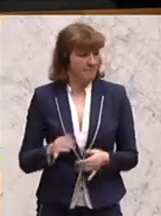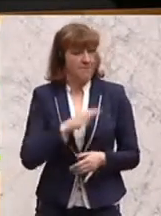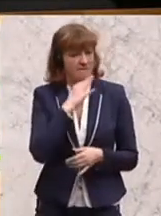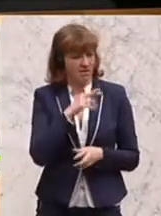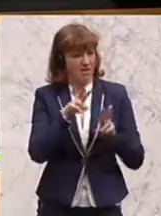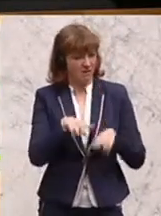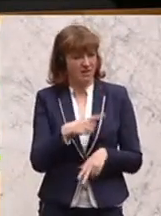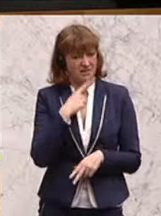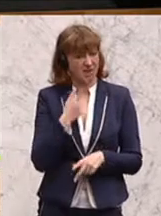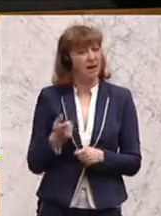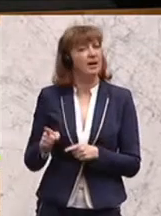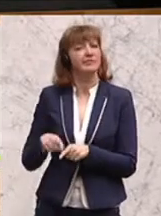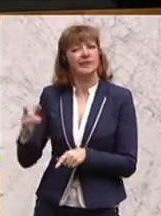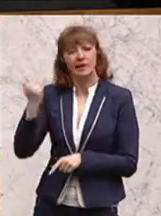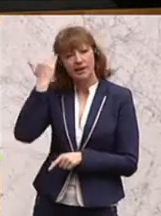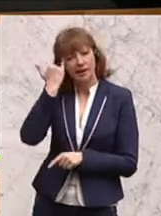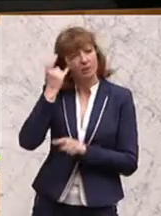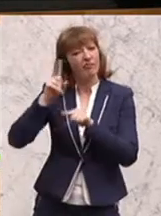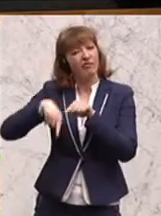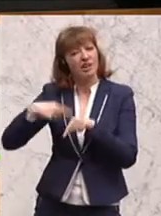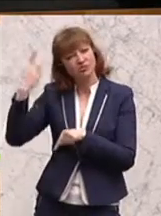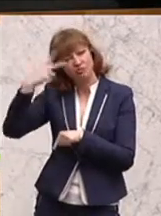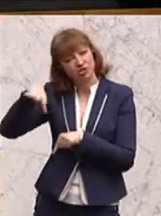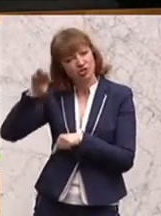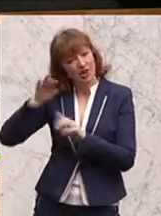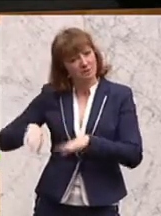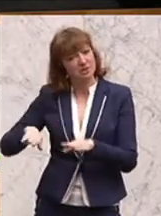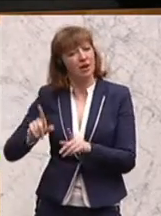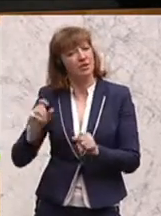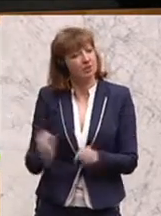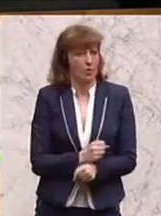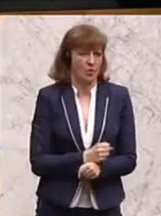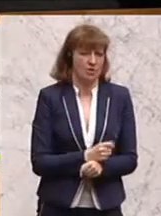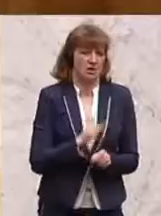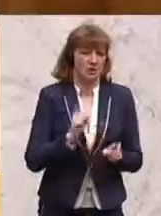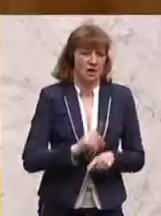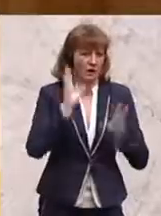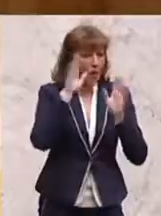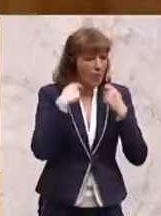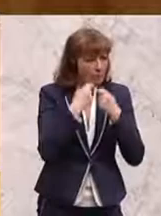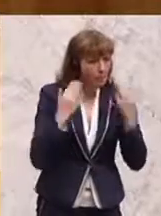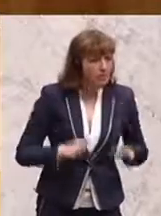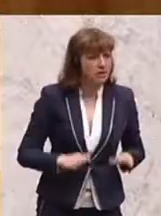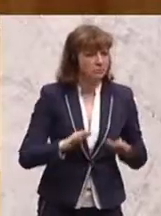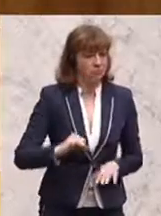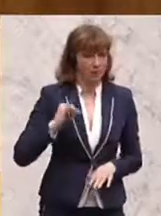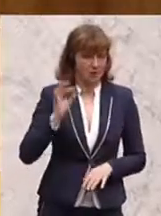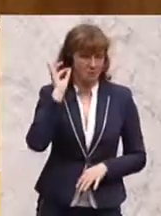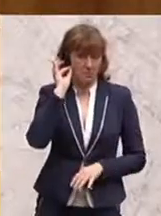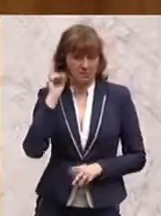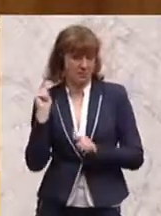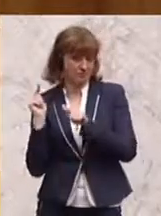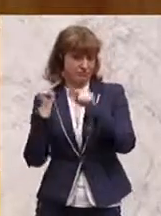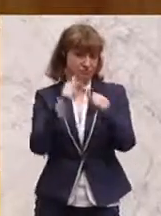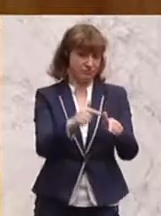sagen, ein falsch verstandener Islam, aber trotzdem, es sind auch muslimische junge Mädchen, die nach Syrien